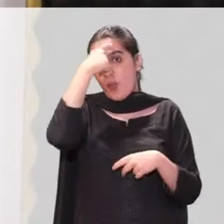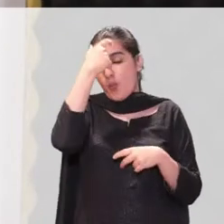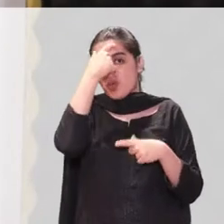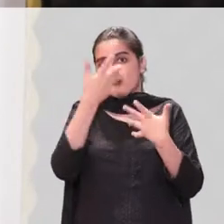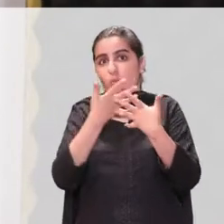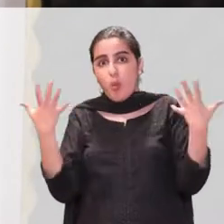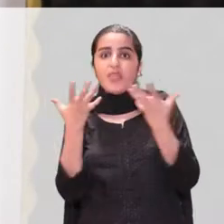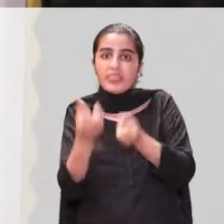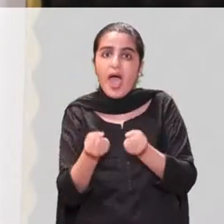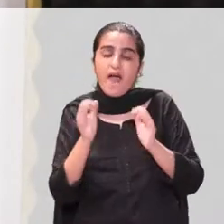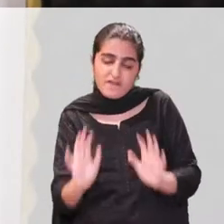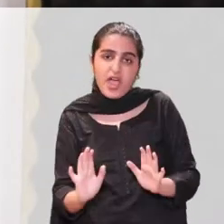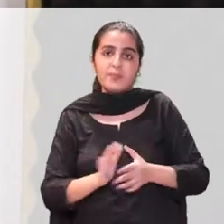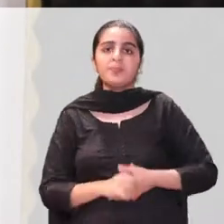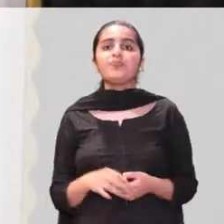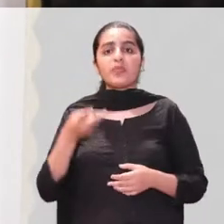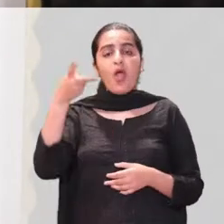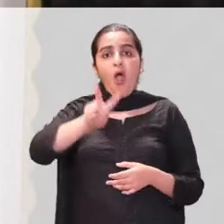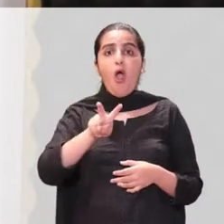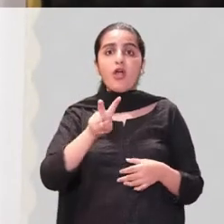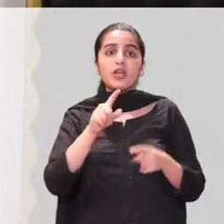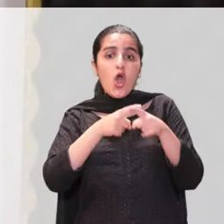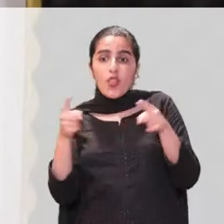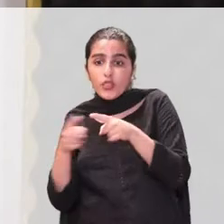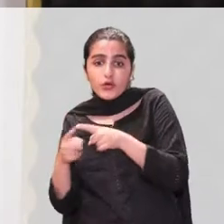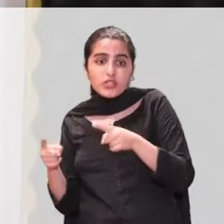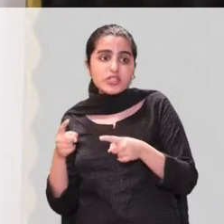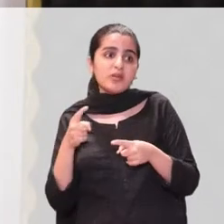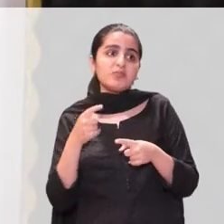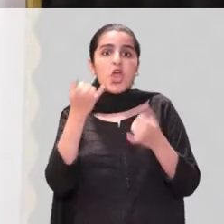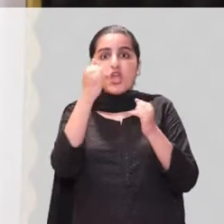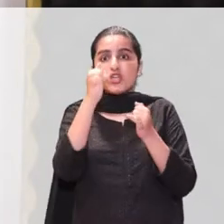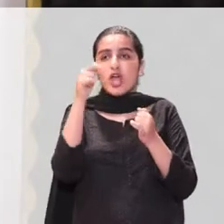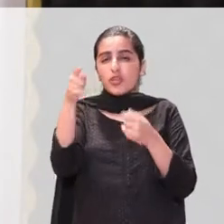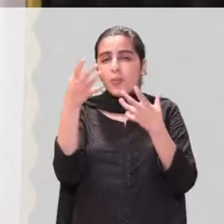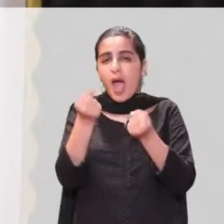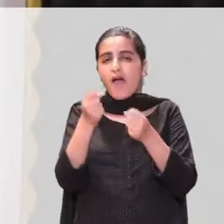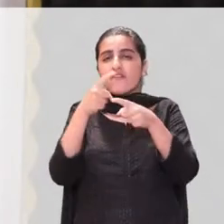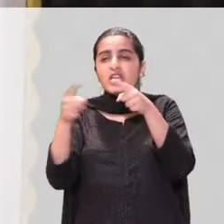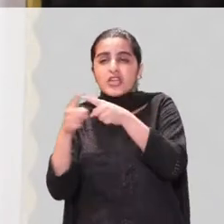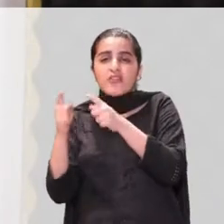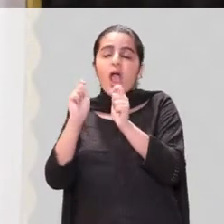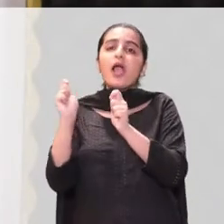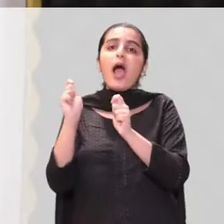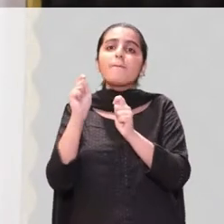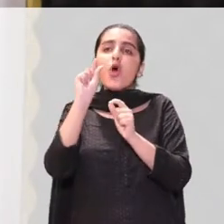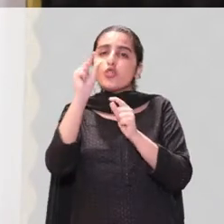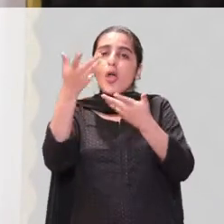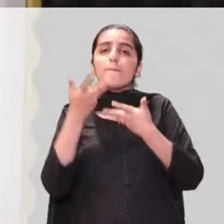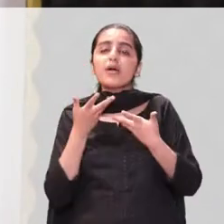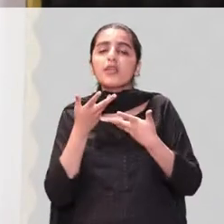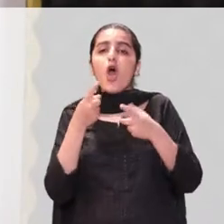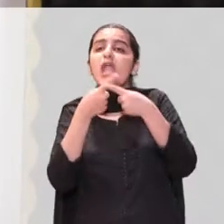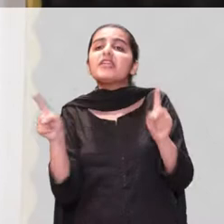शोर बहुत सारी मुश्किलात का भी आपको सामना करना पड़ा और बहुत सारी इंटरेस्टिंग एक्सपीरियंस भी होंगे आपके दूसरा मौका इस